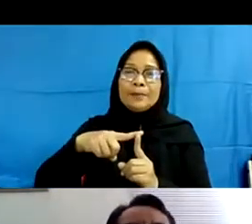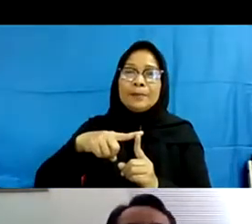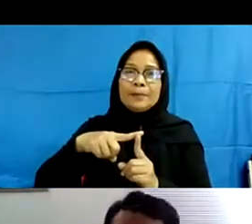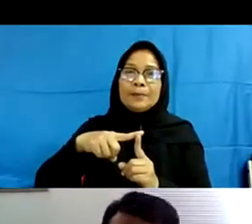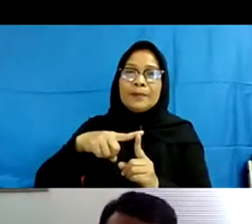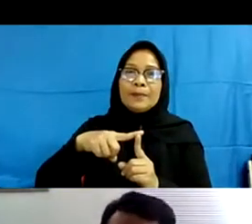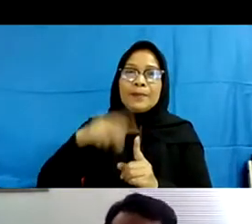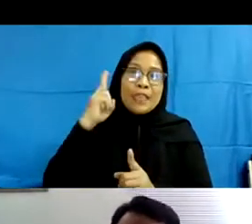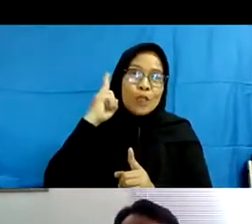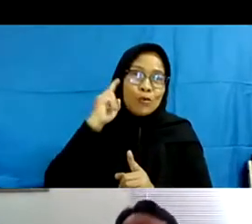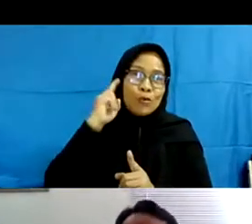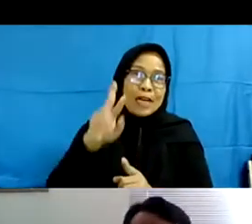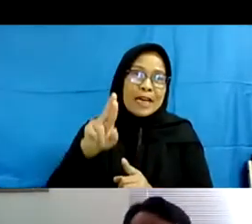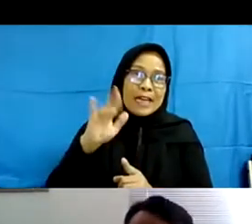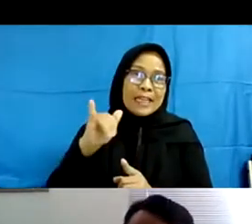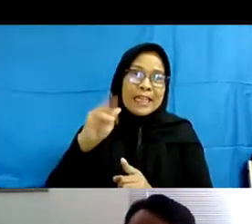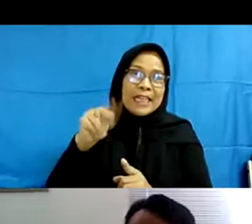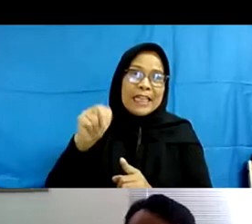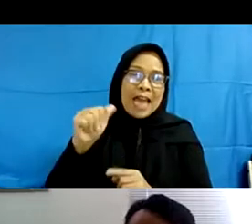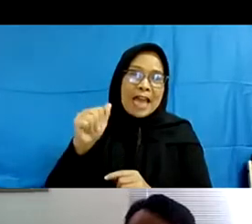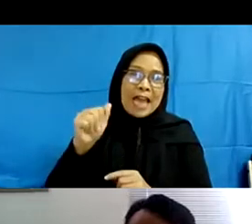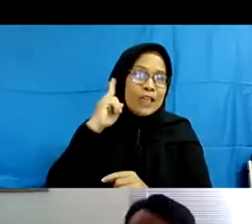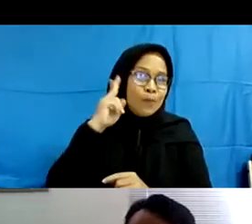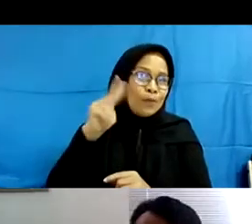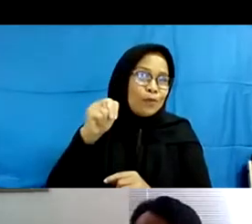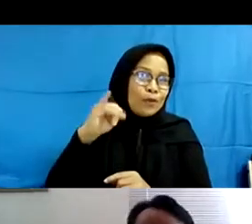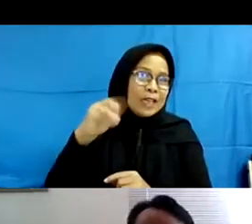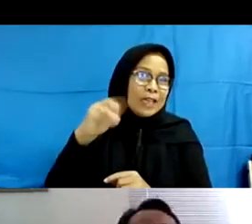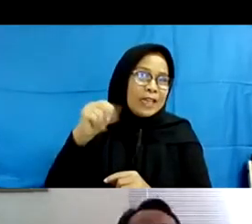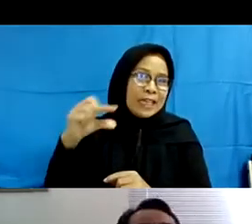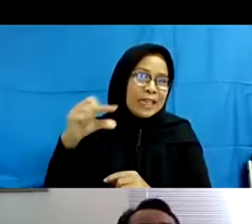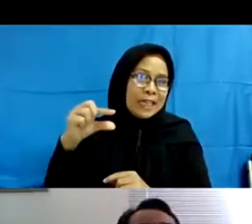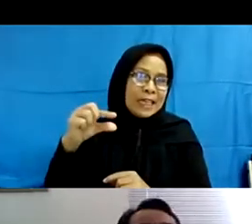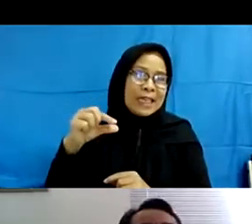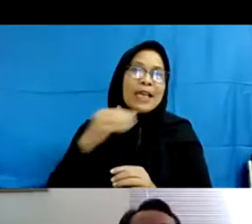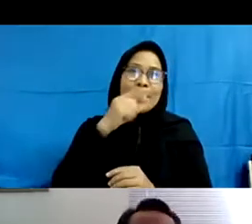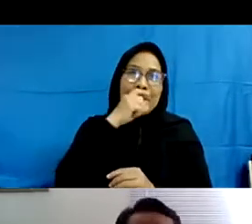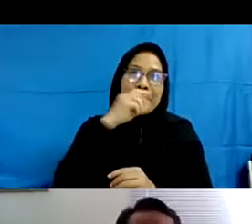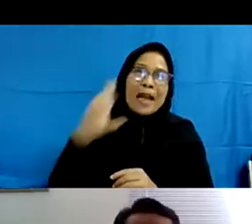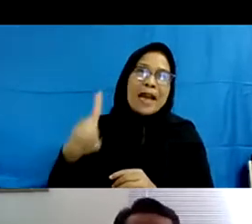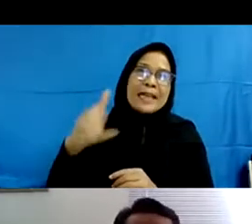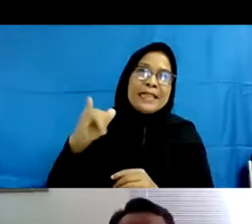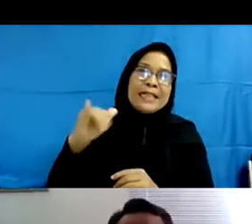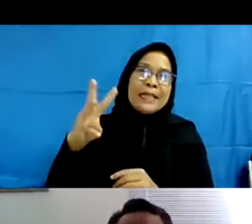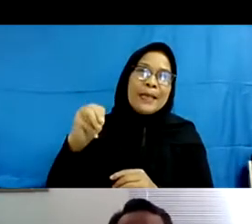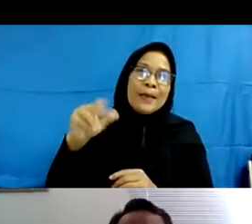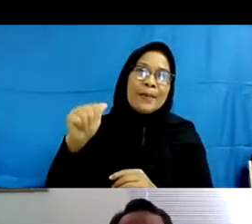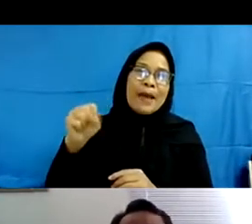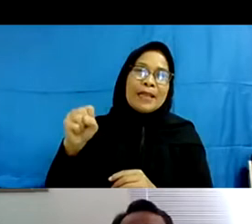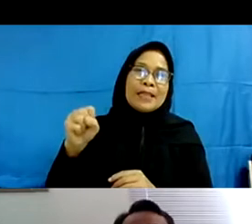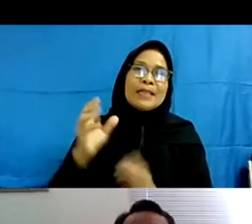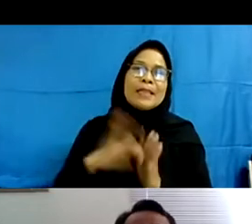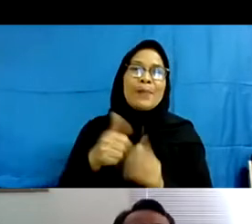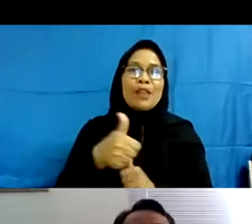Bu Rina, kemudian Mbak Nining, Mas Dima, semuanya. Inilah sebenarnya apa yang